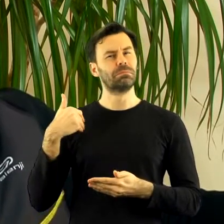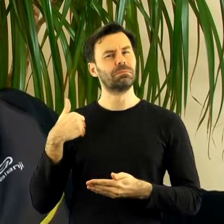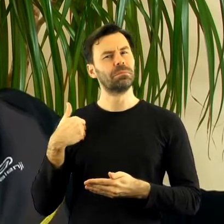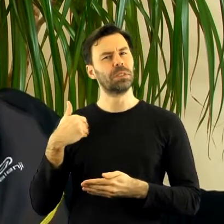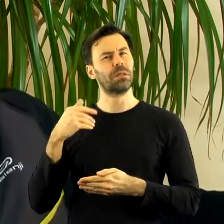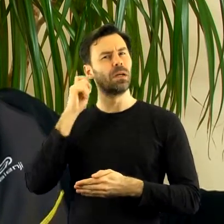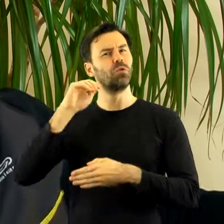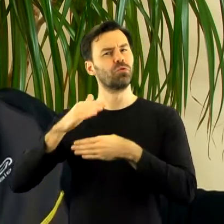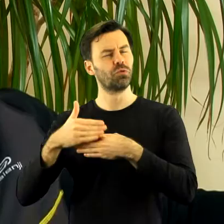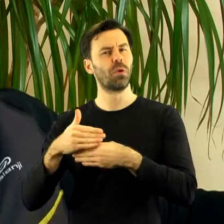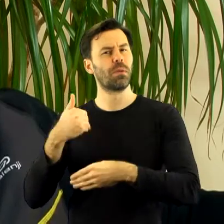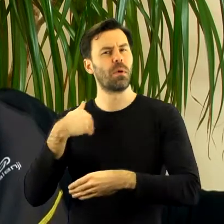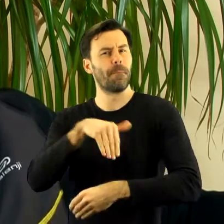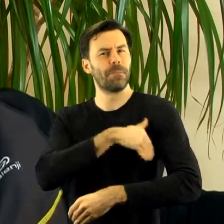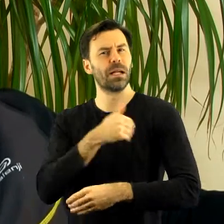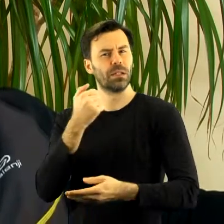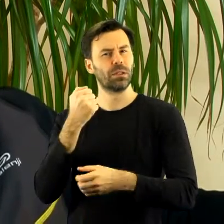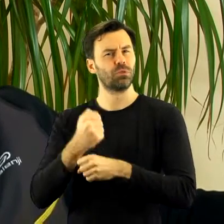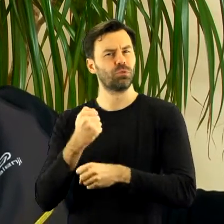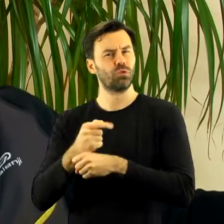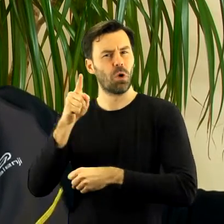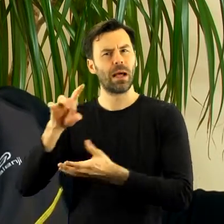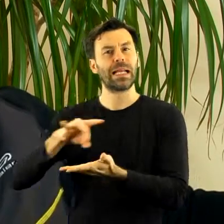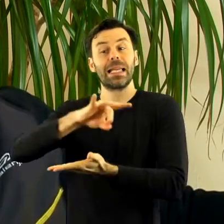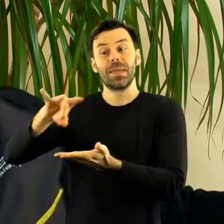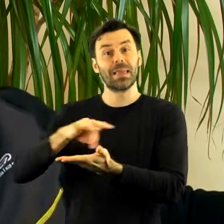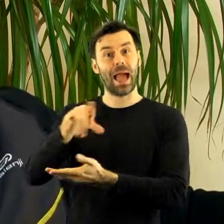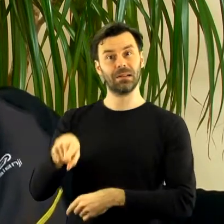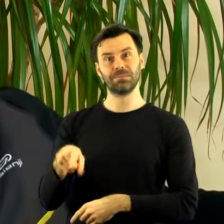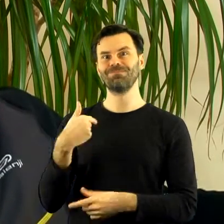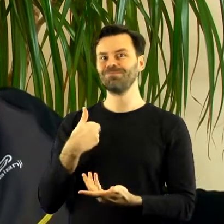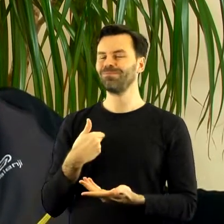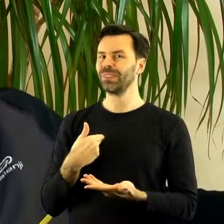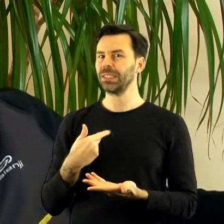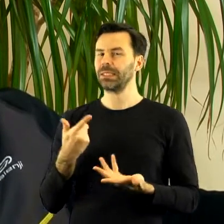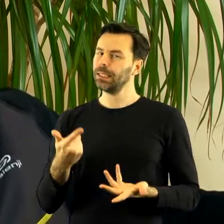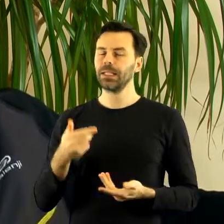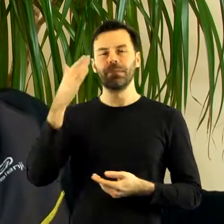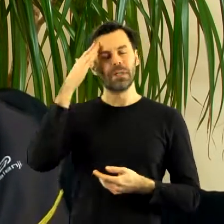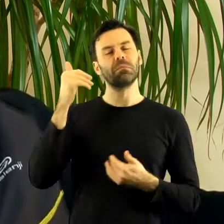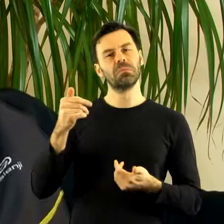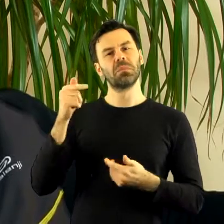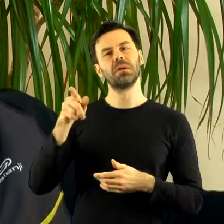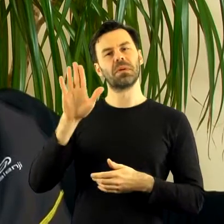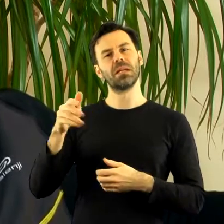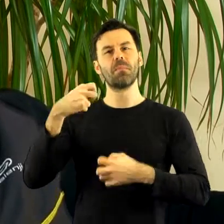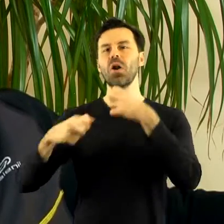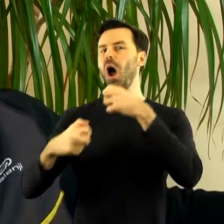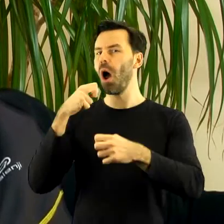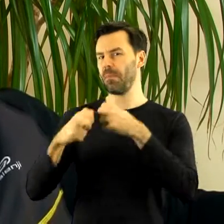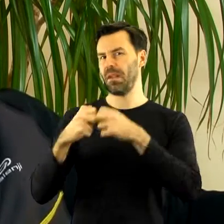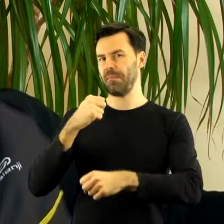pracowała właśnie w szkole, która była na terenie gminy i no, trudno było jej zrobić jakieś nieprzyjemności, a spodziewałem się, że może